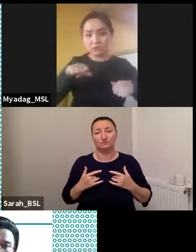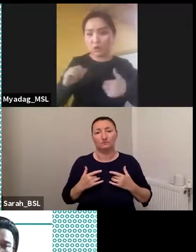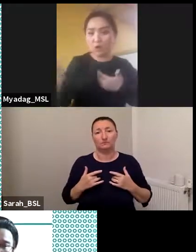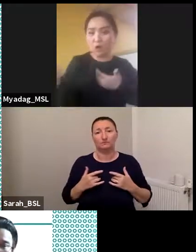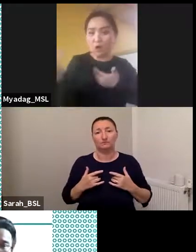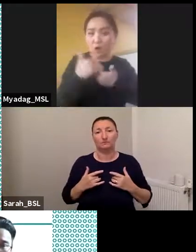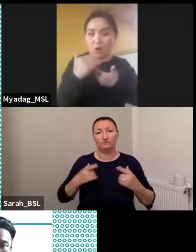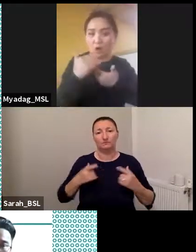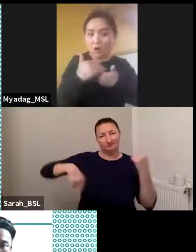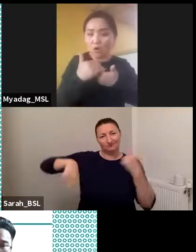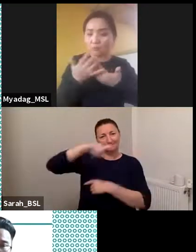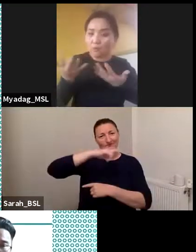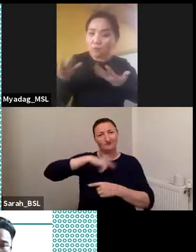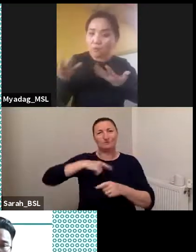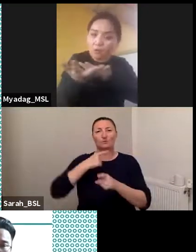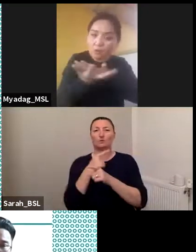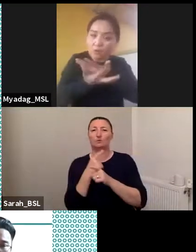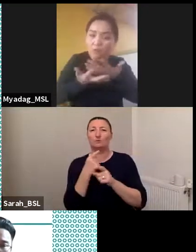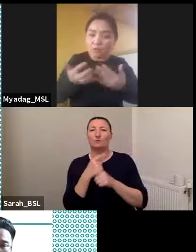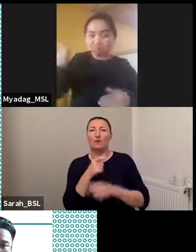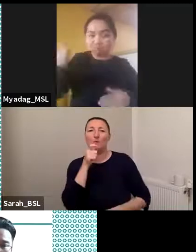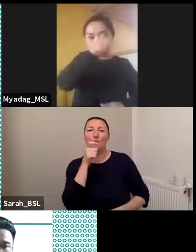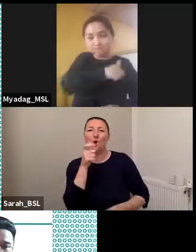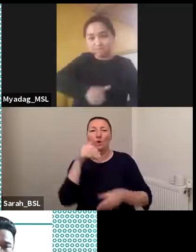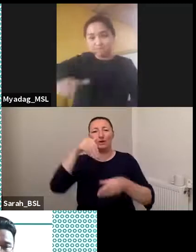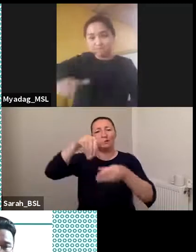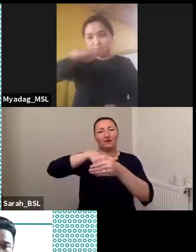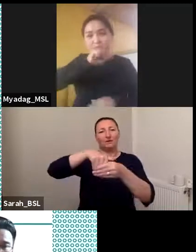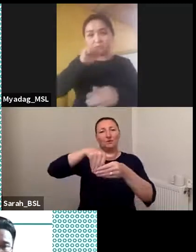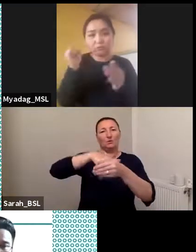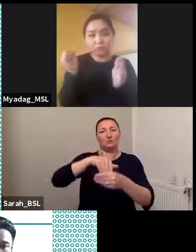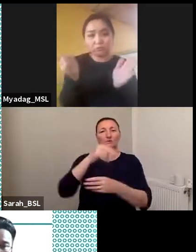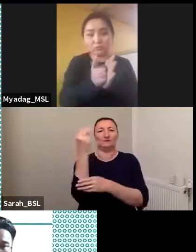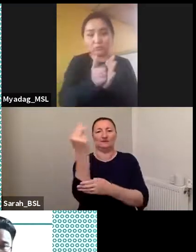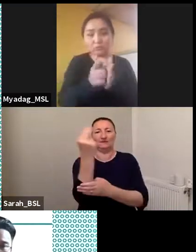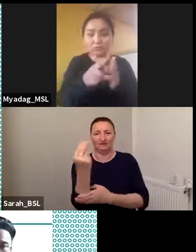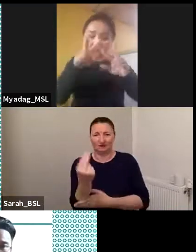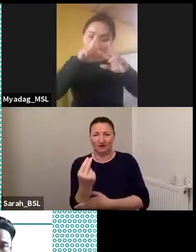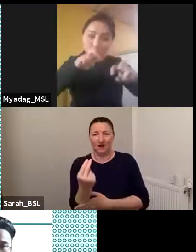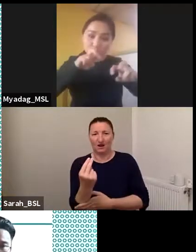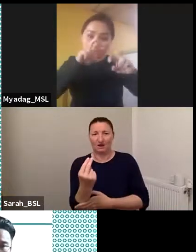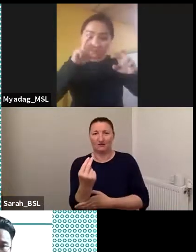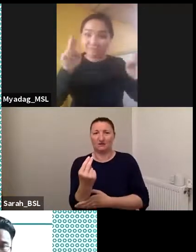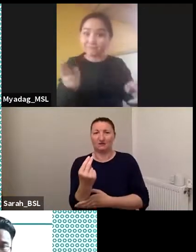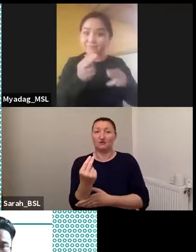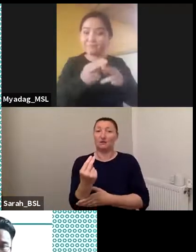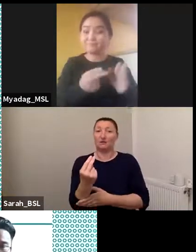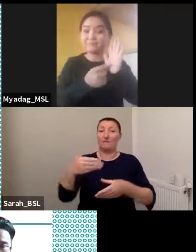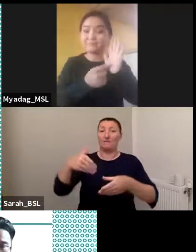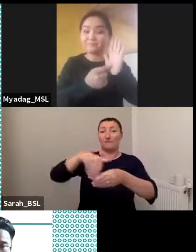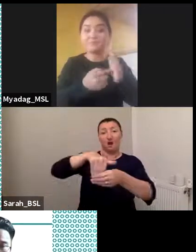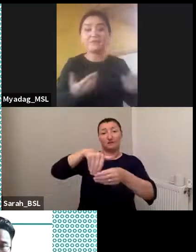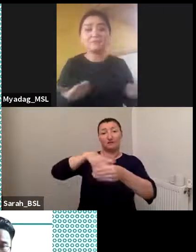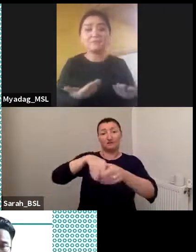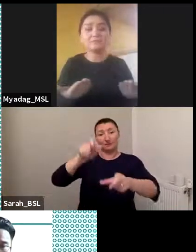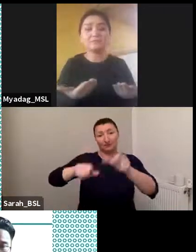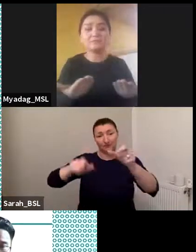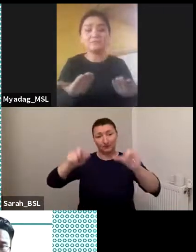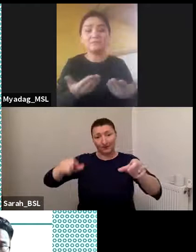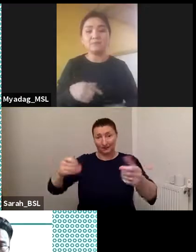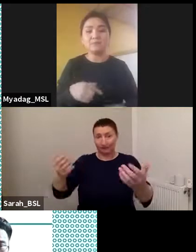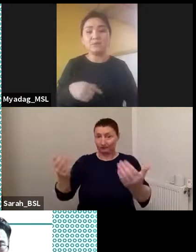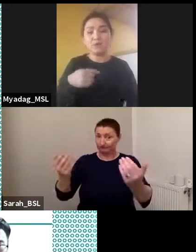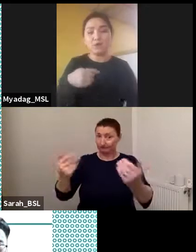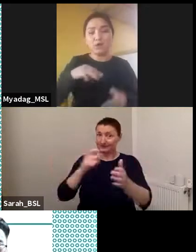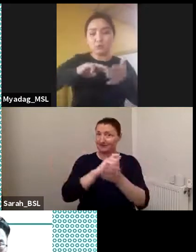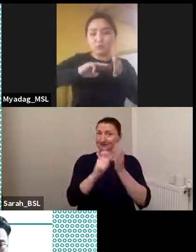бас хангах нь бас зүйтэй гэж бид нар бас энэ судалгаан дээрээс харж байгаа. Тэр нь юу гэхээр ерөөсөө зураг төсөл төлөлтийг